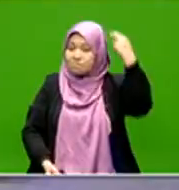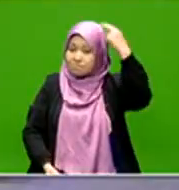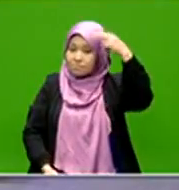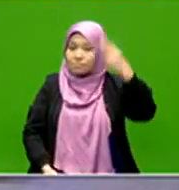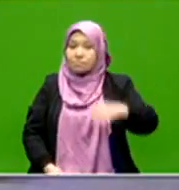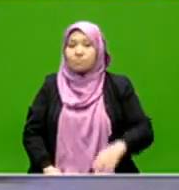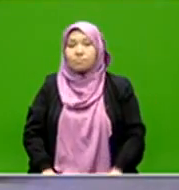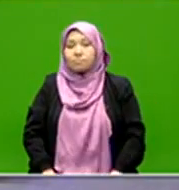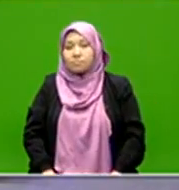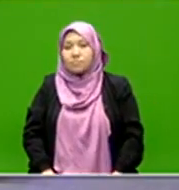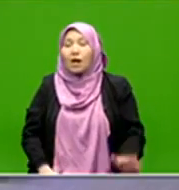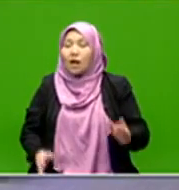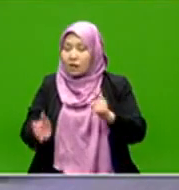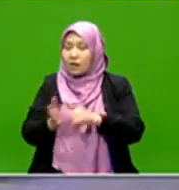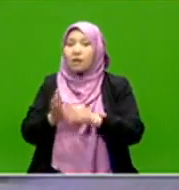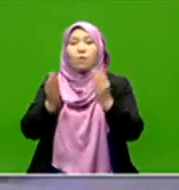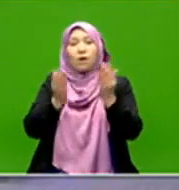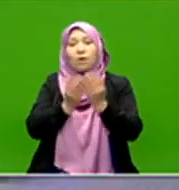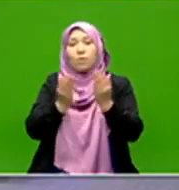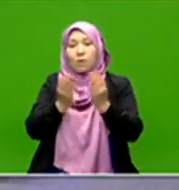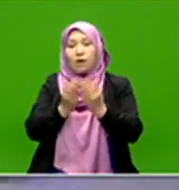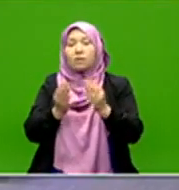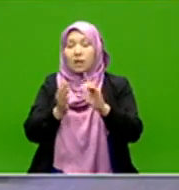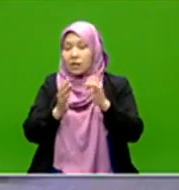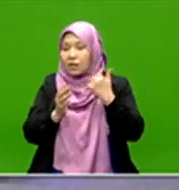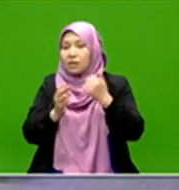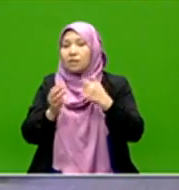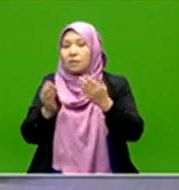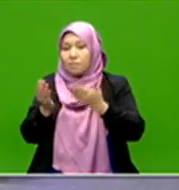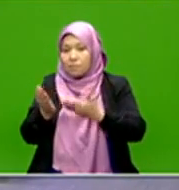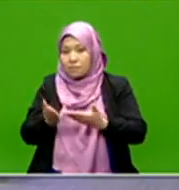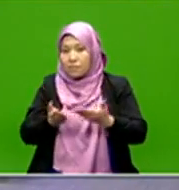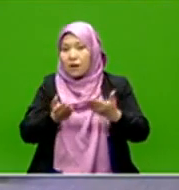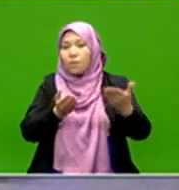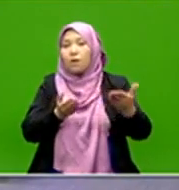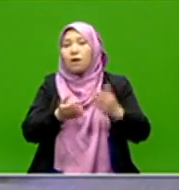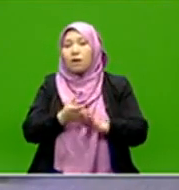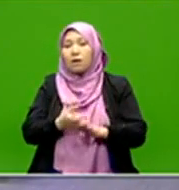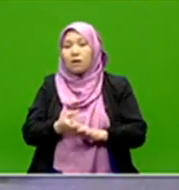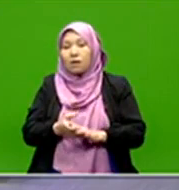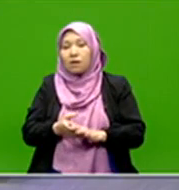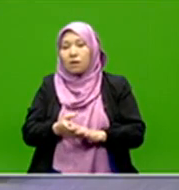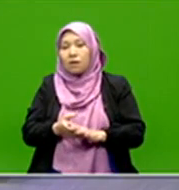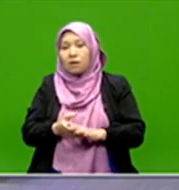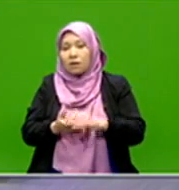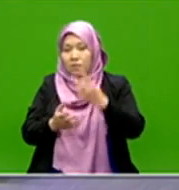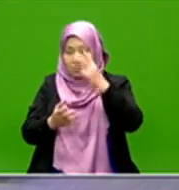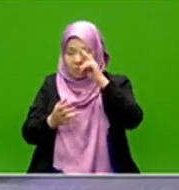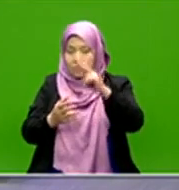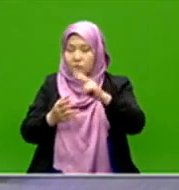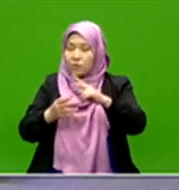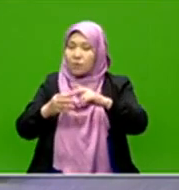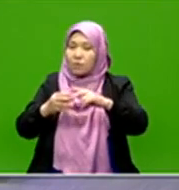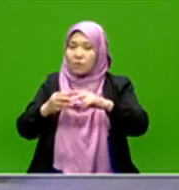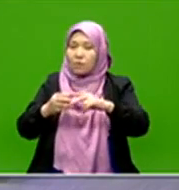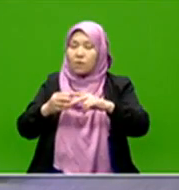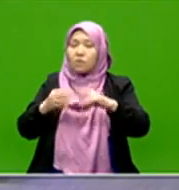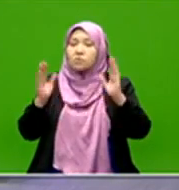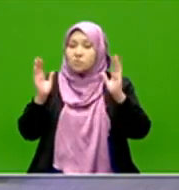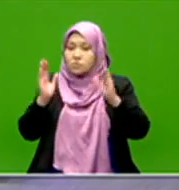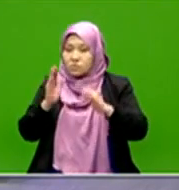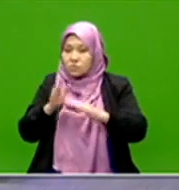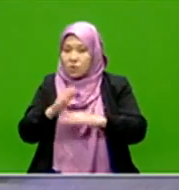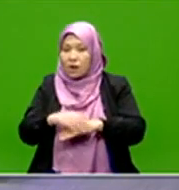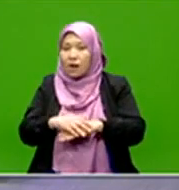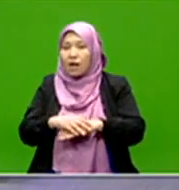Ustaz sebut doa-doa tadi ketika kita tawaf tu, Ustaz, kan? Kita mula daripada rukun Hijri, Hajarul Aswad, kita